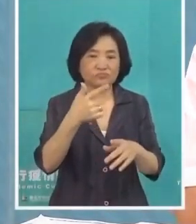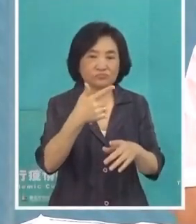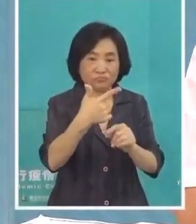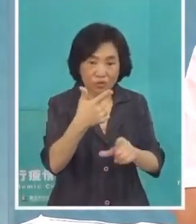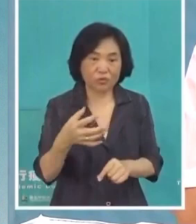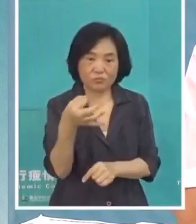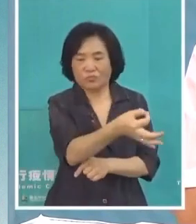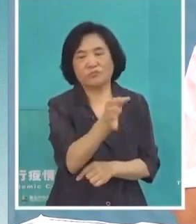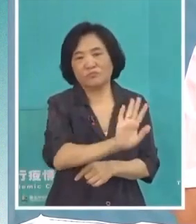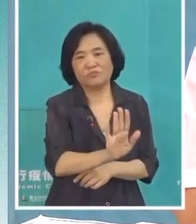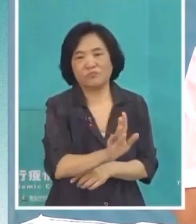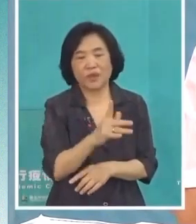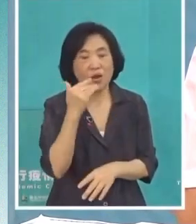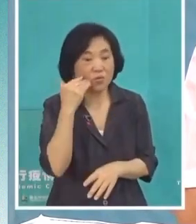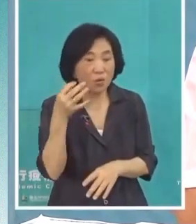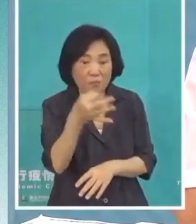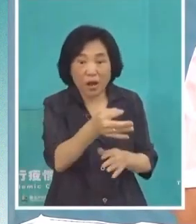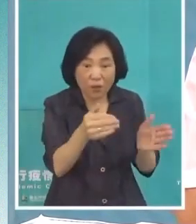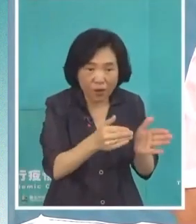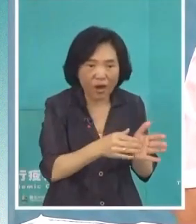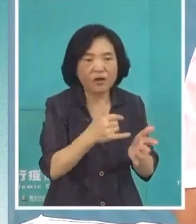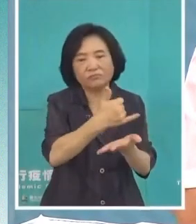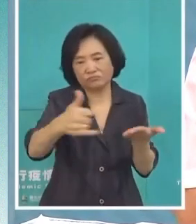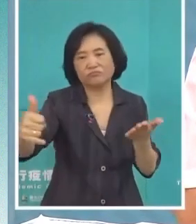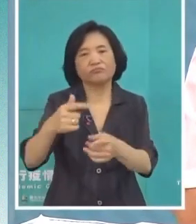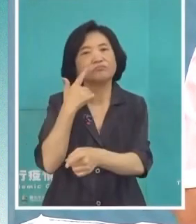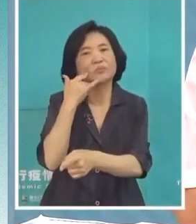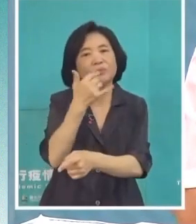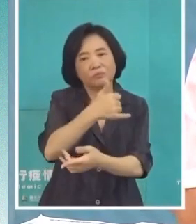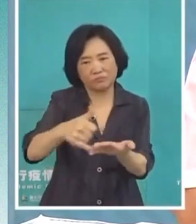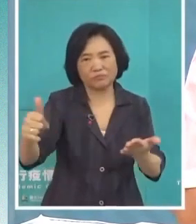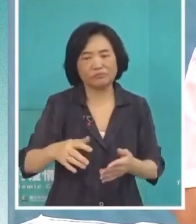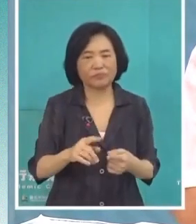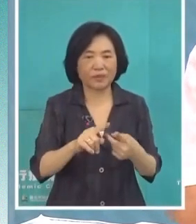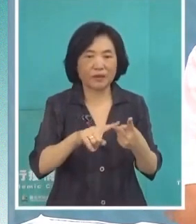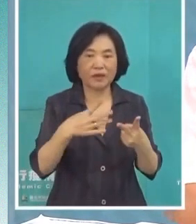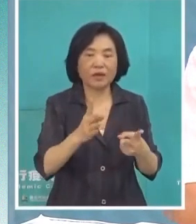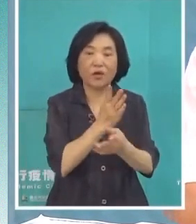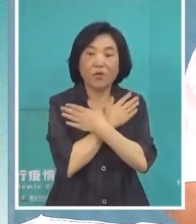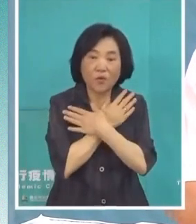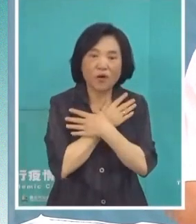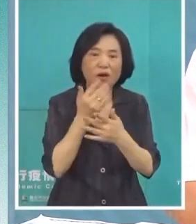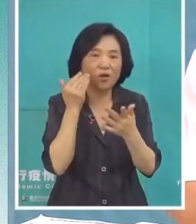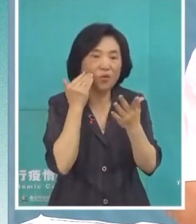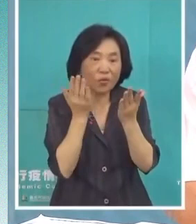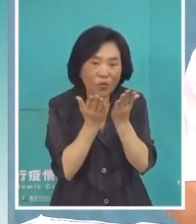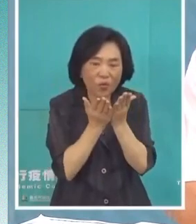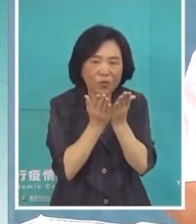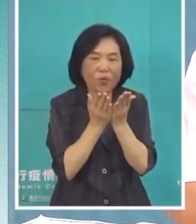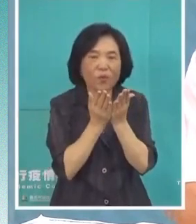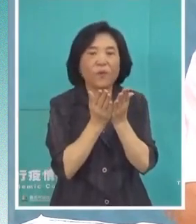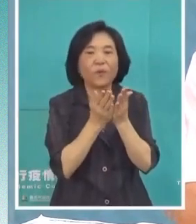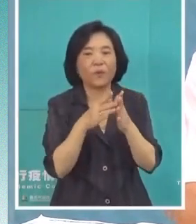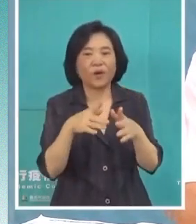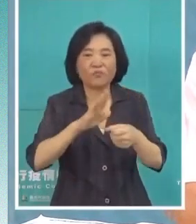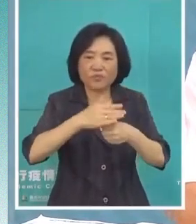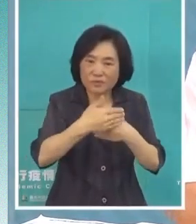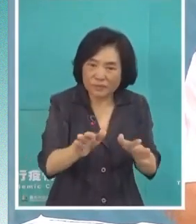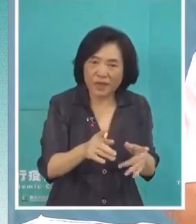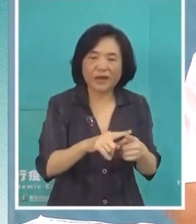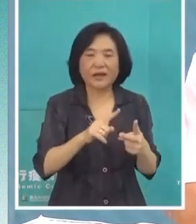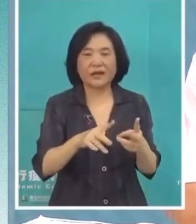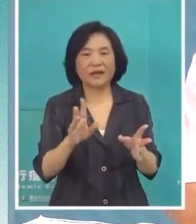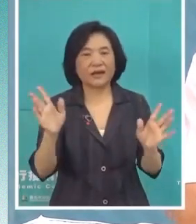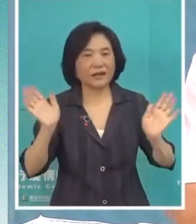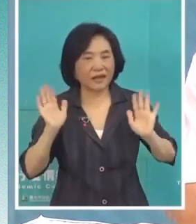的，要按照规定退费。那另外包括幼儿园附设课后辅导照顾中心、补习班以